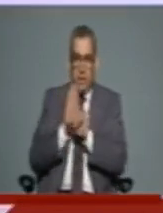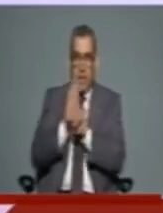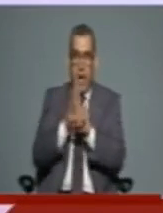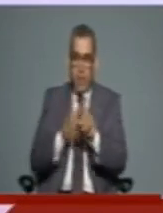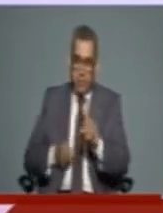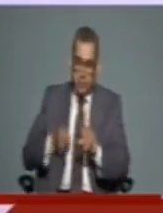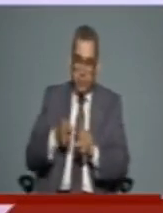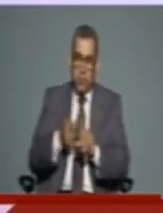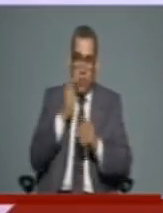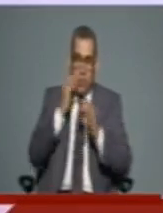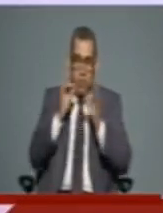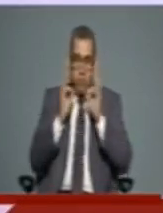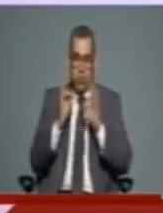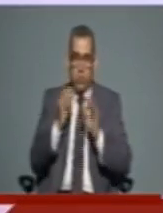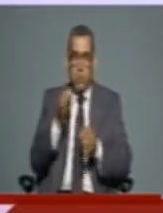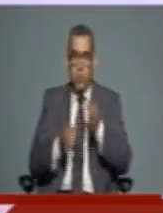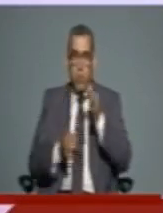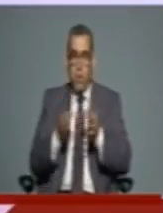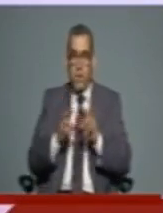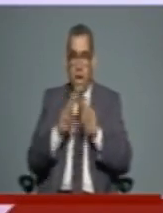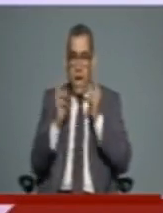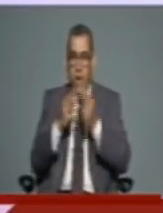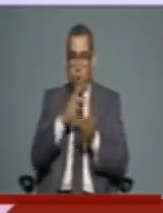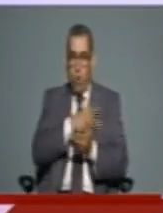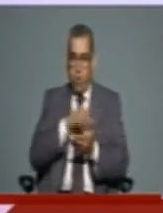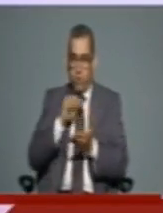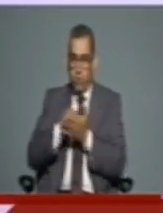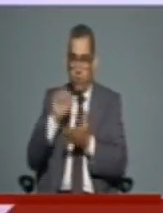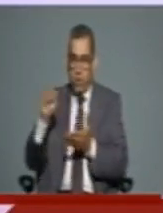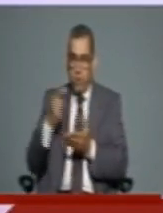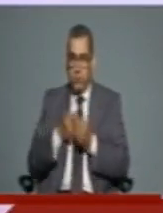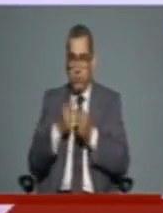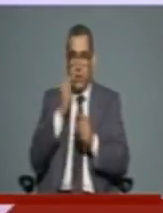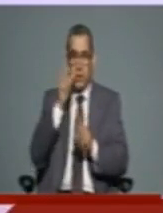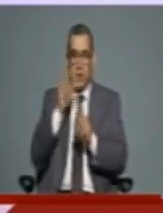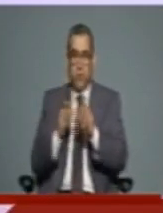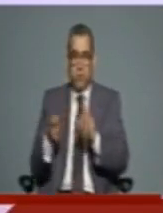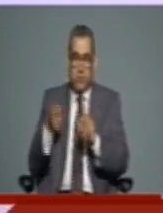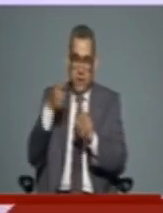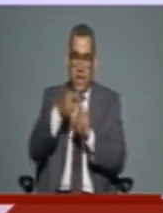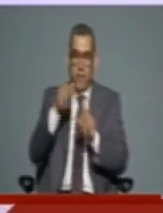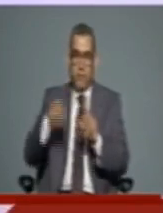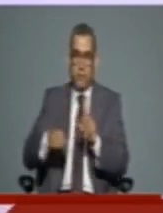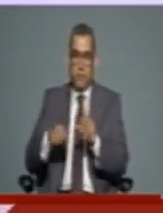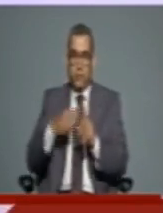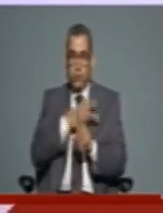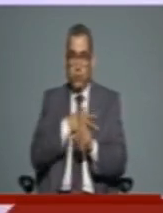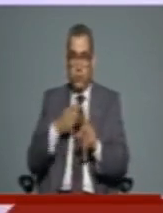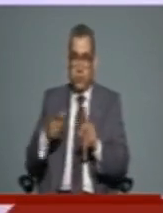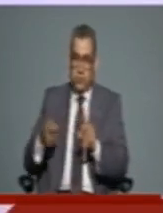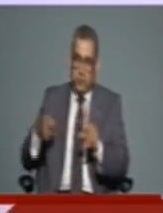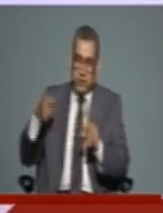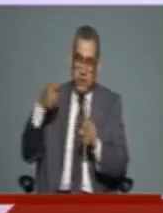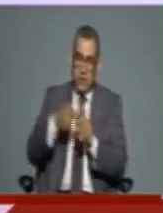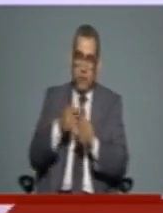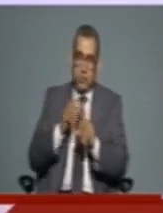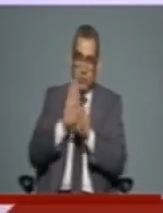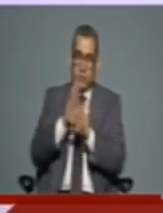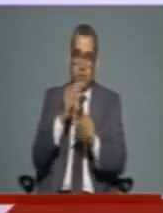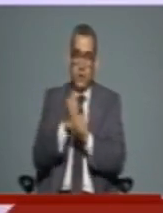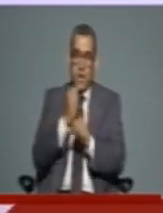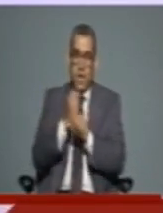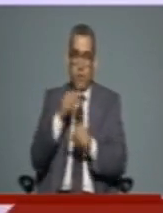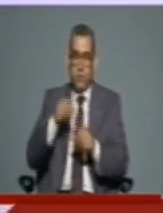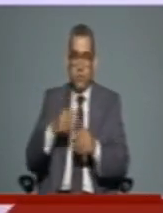من الموازنة العامة للدولة للمواطن. إذن الدولة هنا بتعمل ما تستطيع